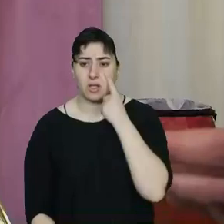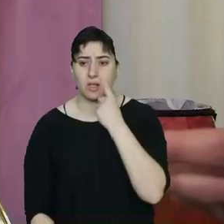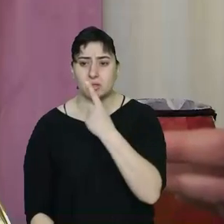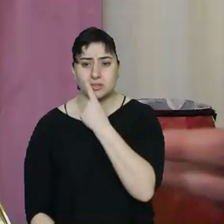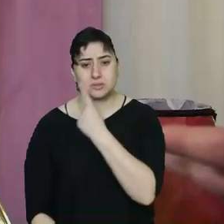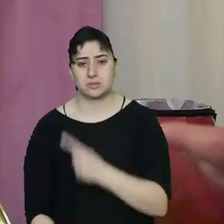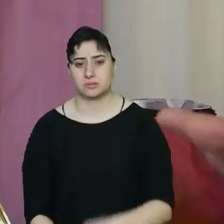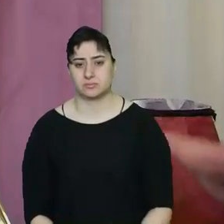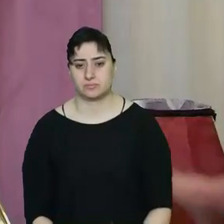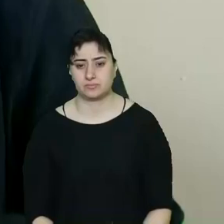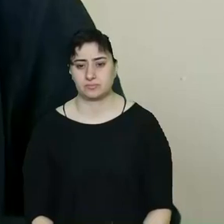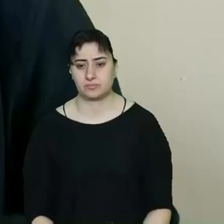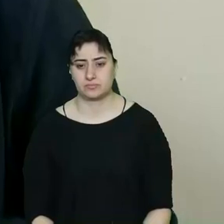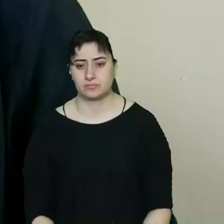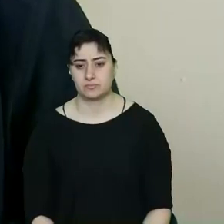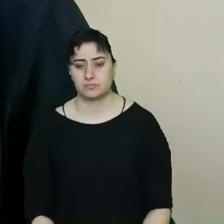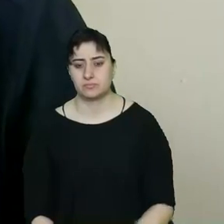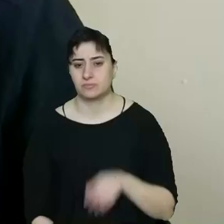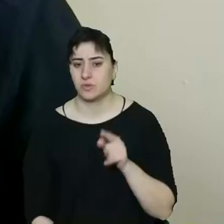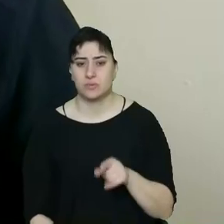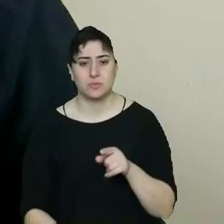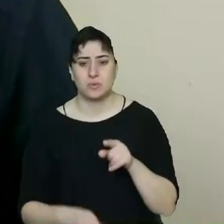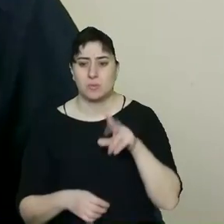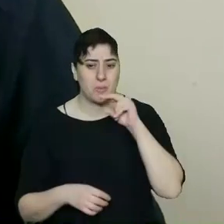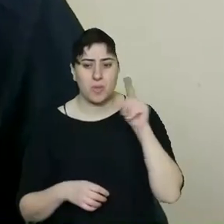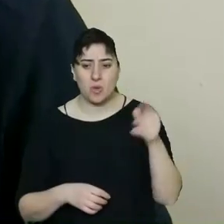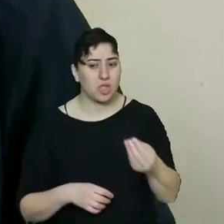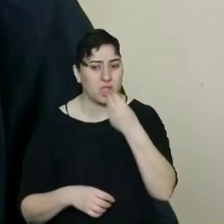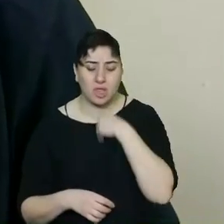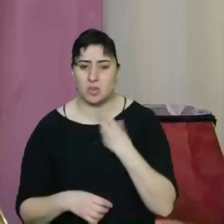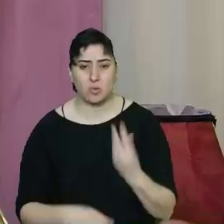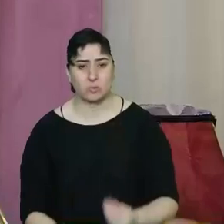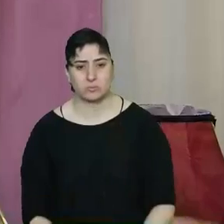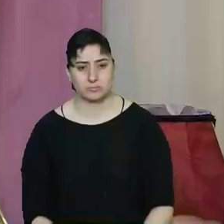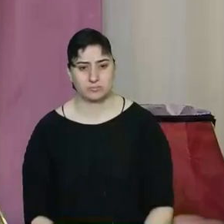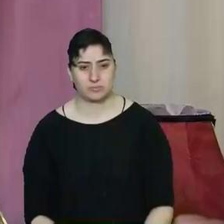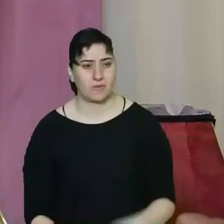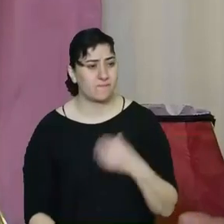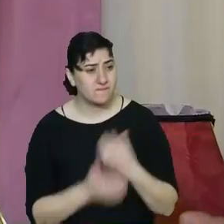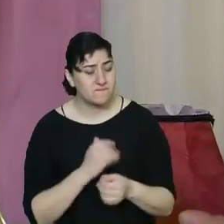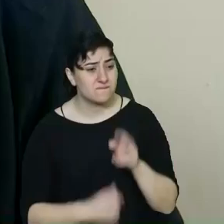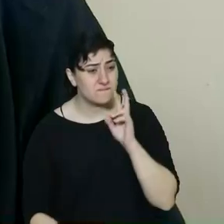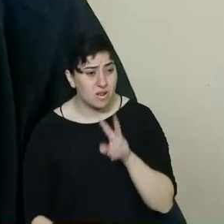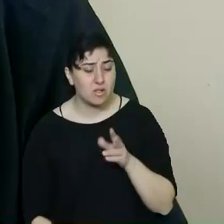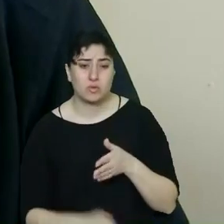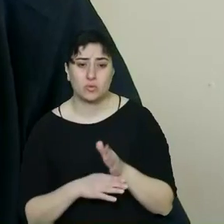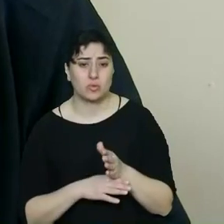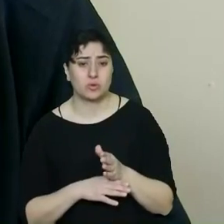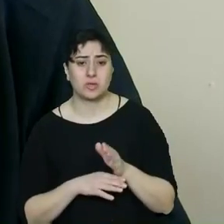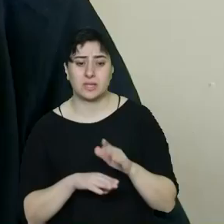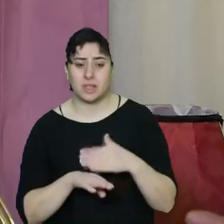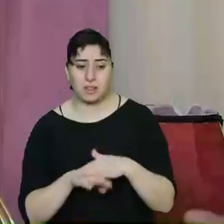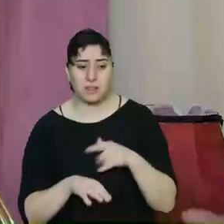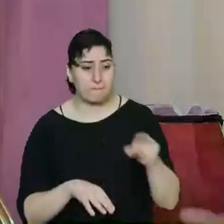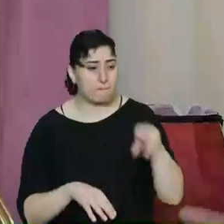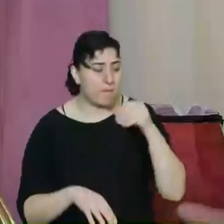Enişte, sakın kedi bu papağanı yemiş olmasın. Vallahi doğru. Kedi